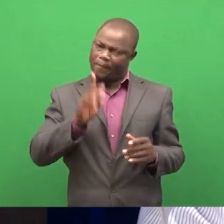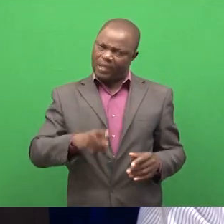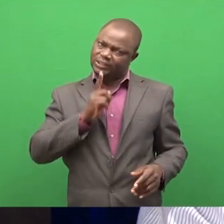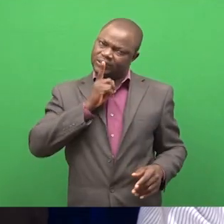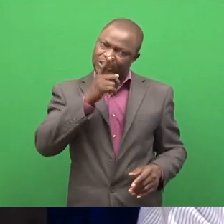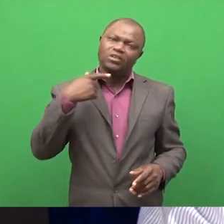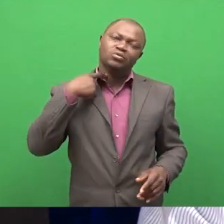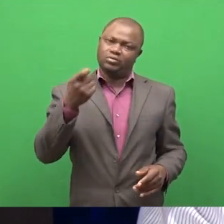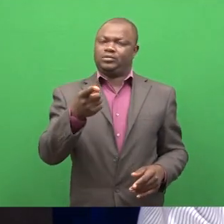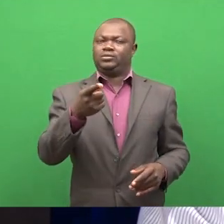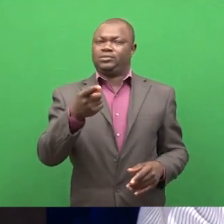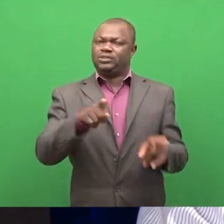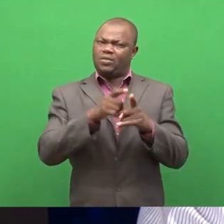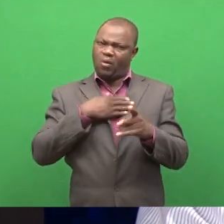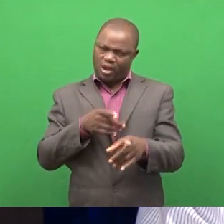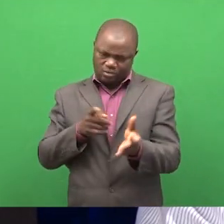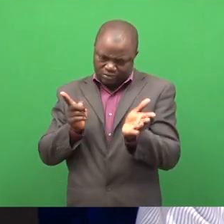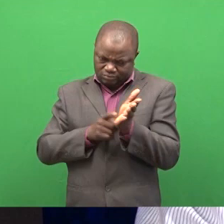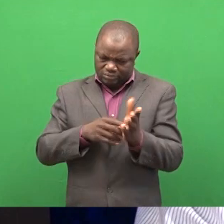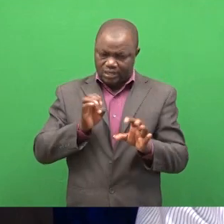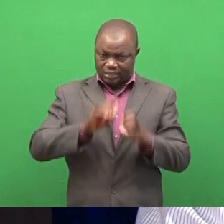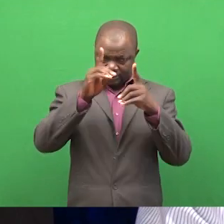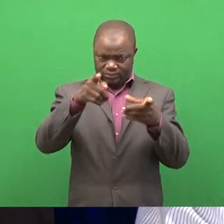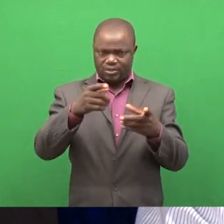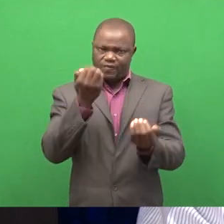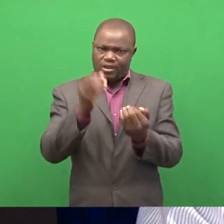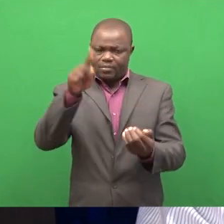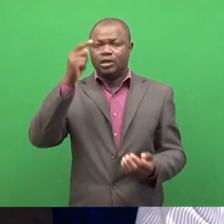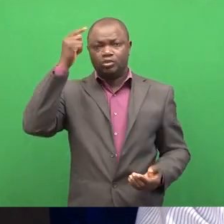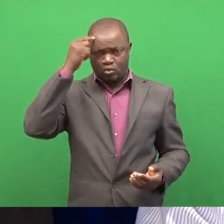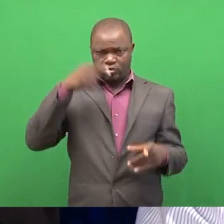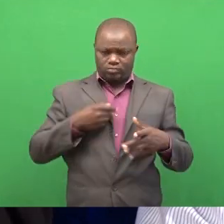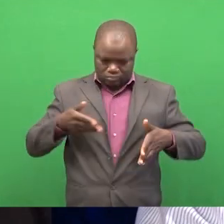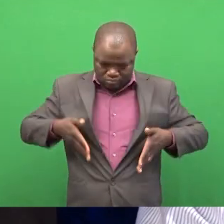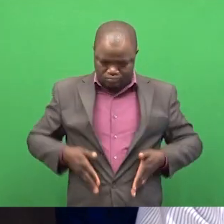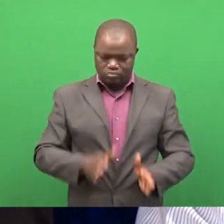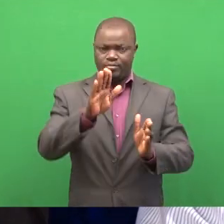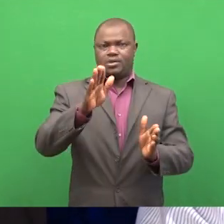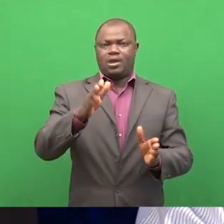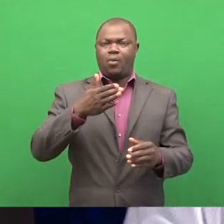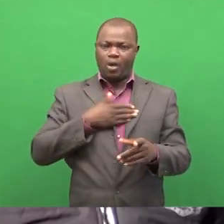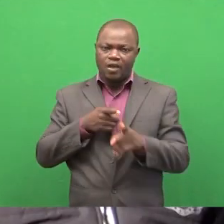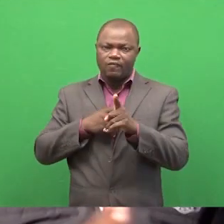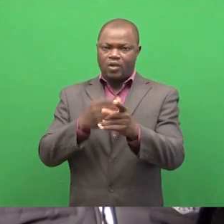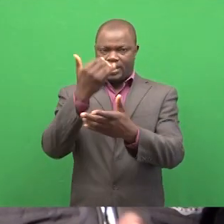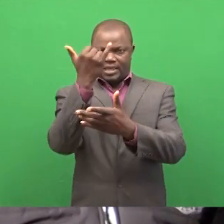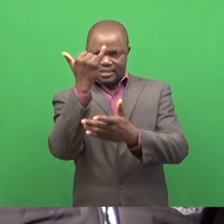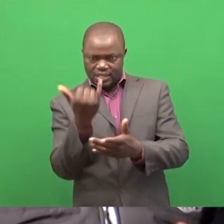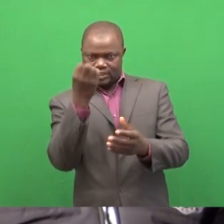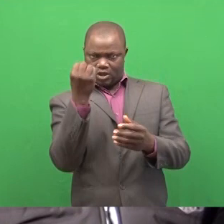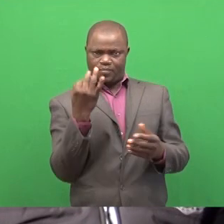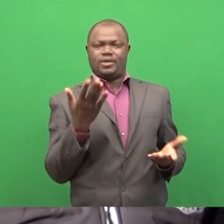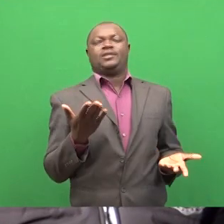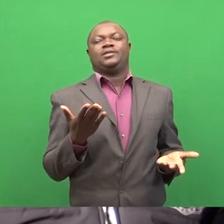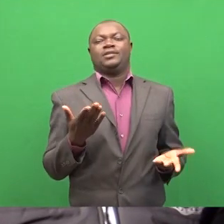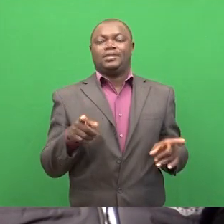chaizvo chaizvo chinoenderana nezvesexuality education yedu mwana anofanira kungoziva kuti anozvarwa asi zvichienderana nezera rake mashoko